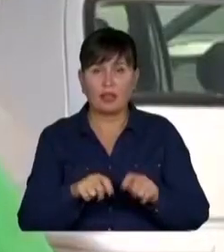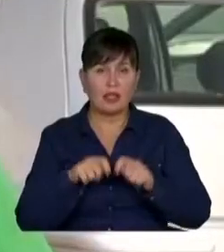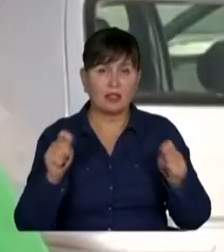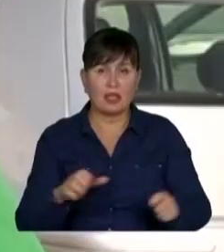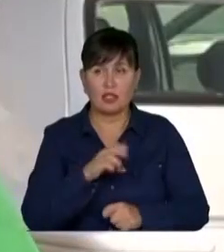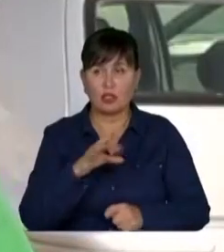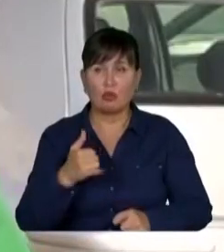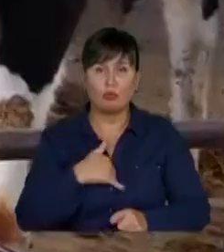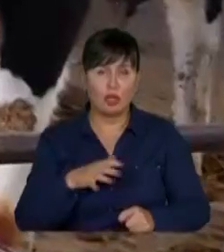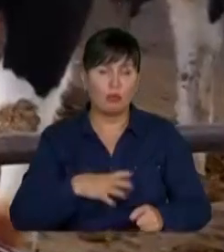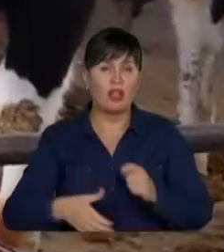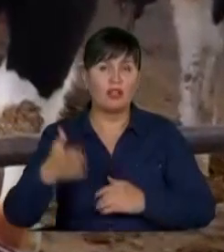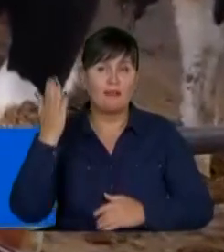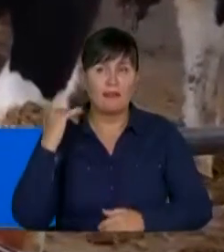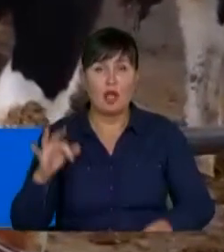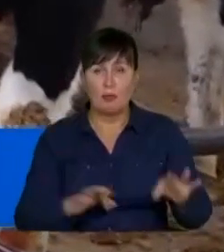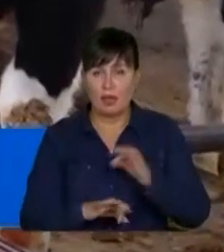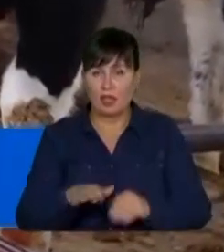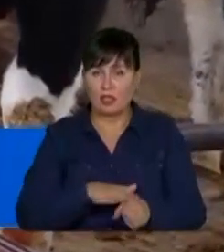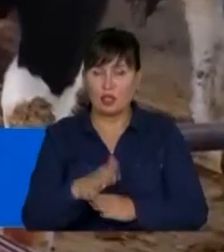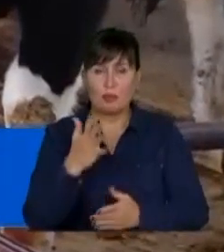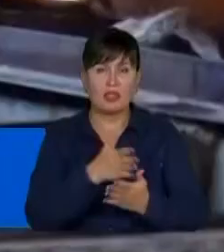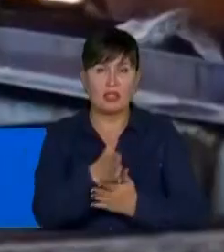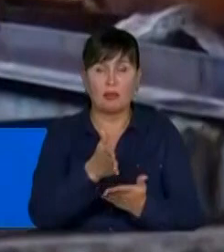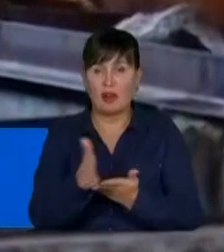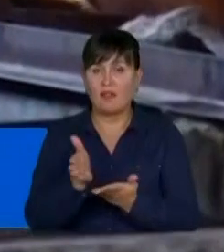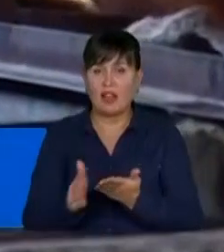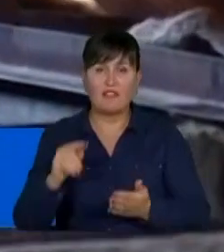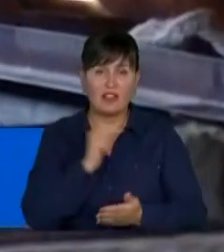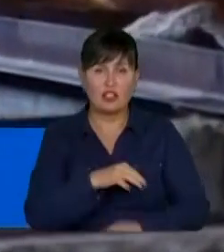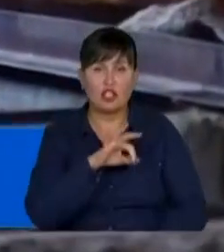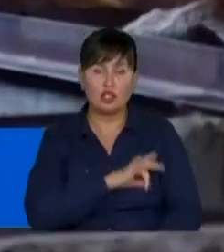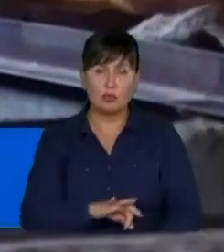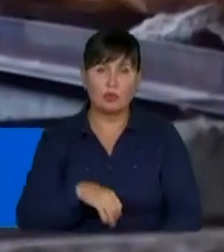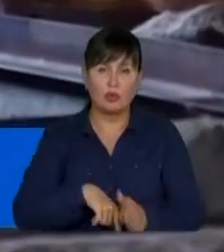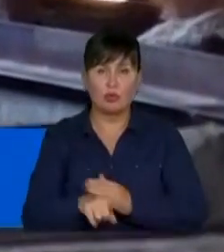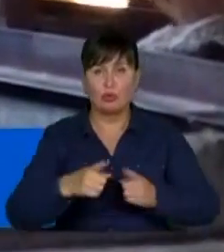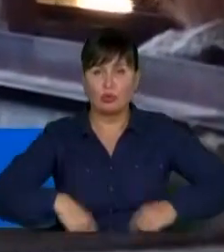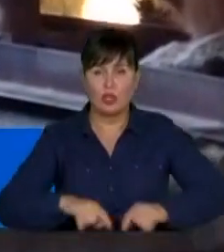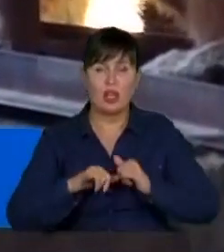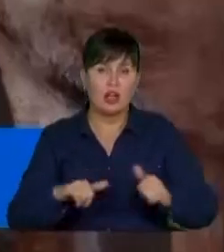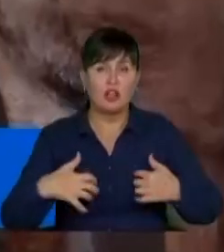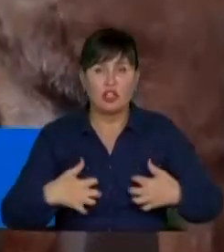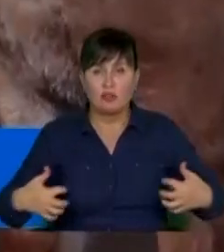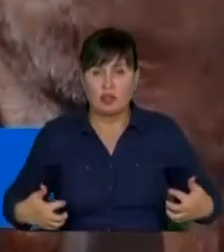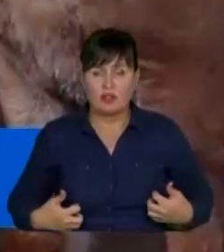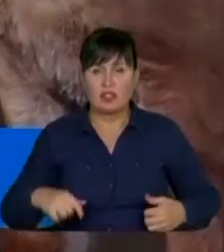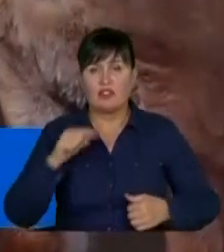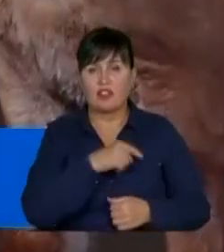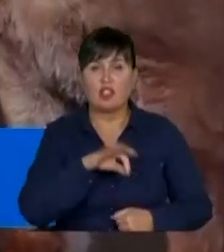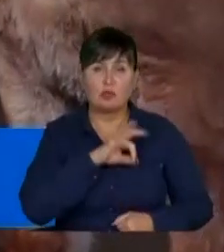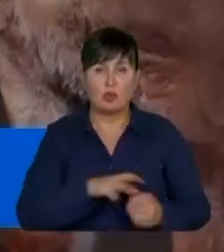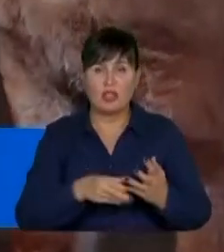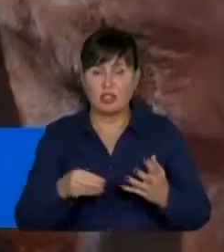СТО у меня были давно. Проект реализуется по 5 направлениям. Эффективное использование приусадебного участка, развитие животноводства, эффективное